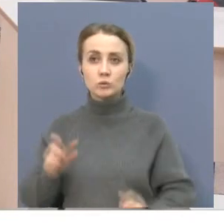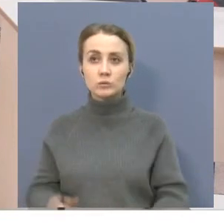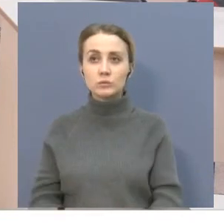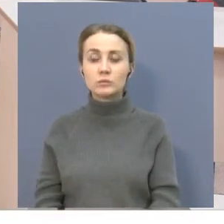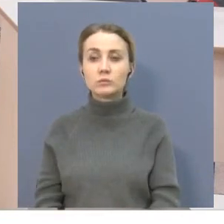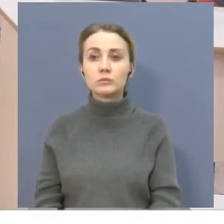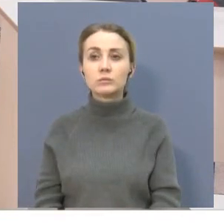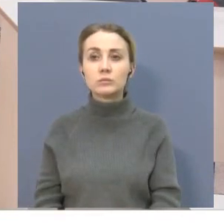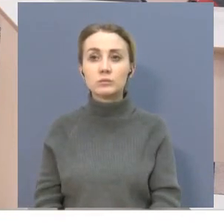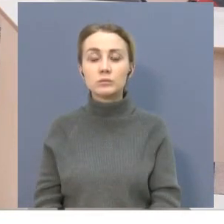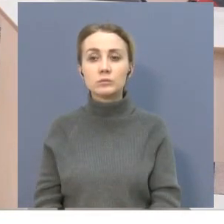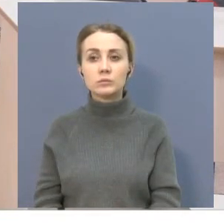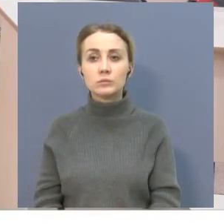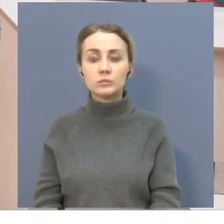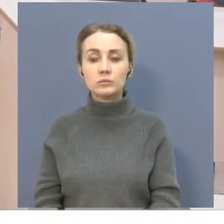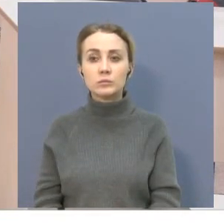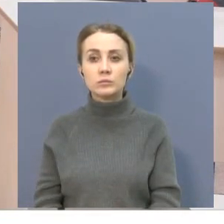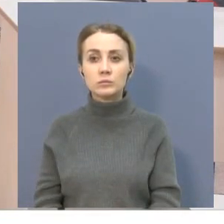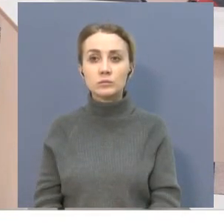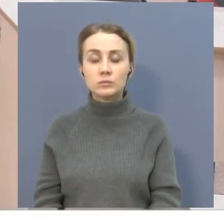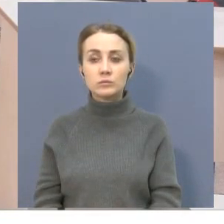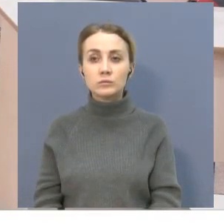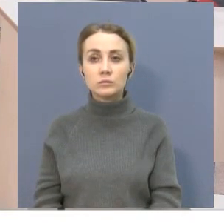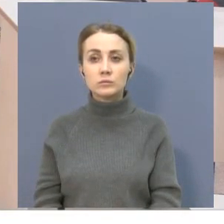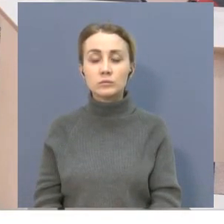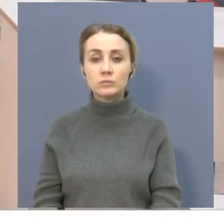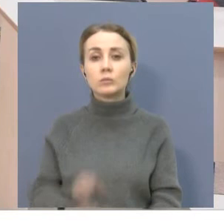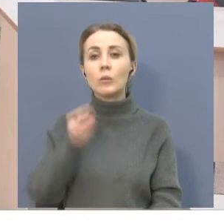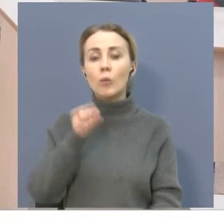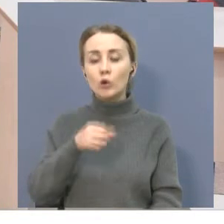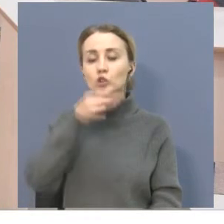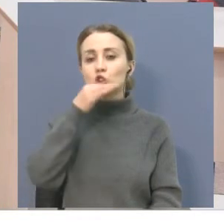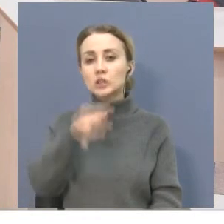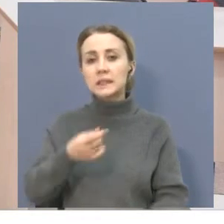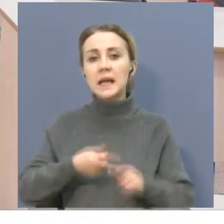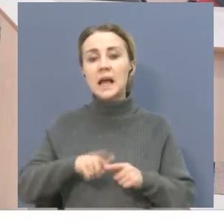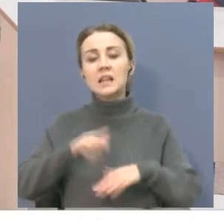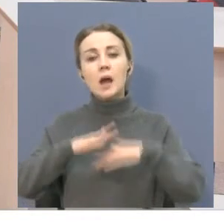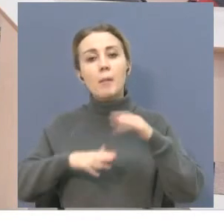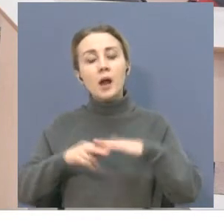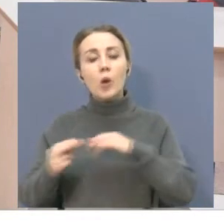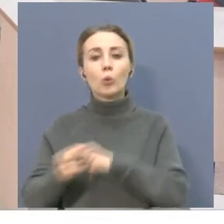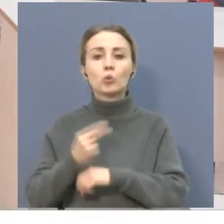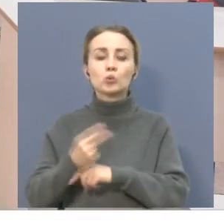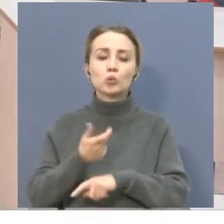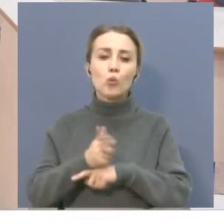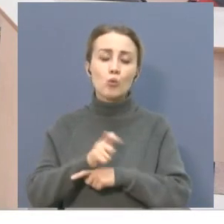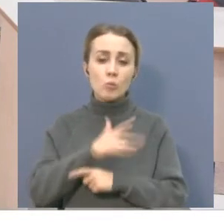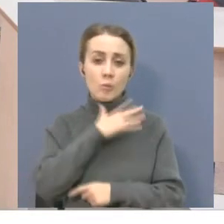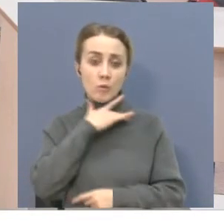бізге көптеген нәрселерді үйретті деп айталамын. Яғни, әдіскермен бірге жұмыс атқарған кезде біз